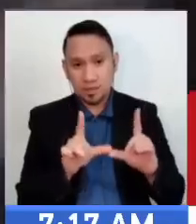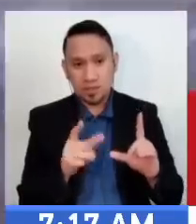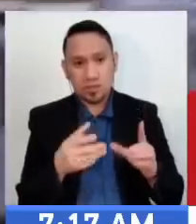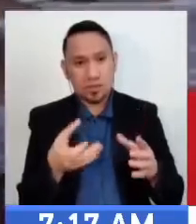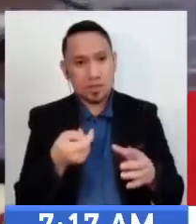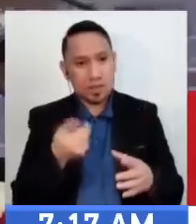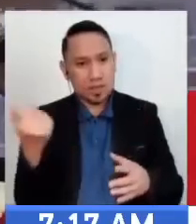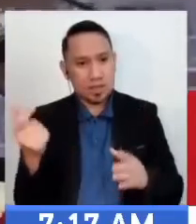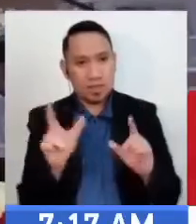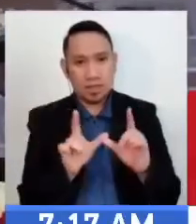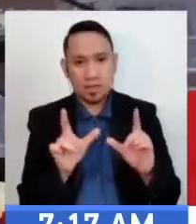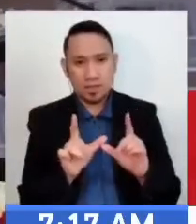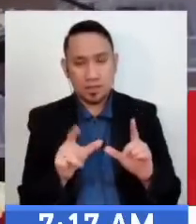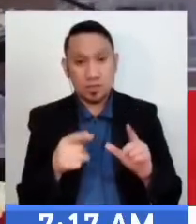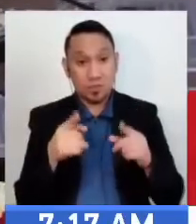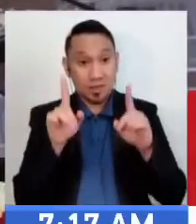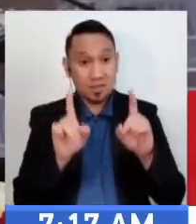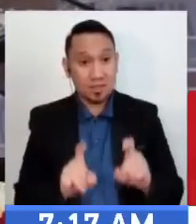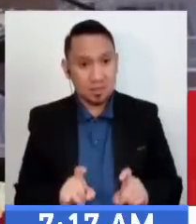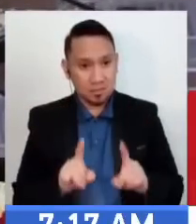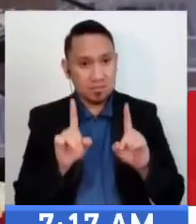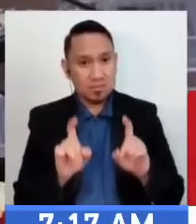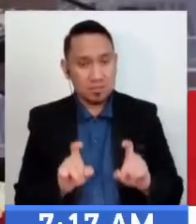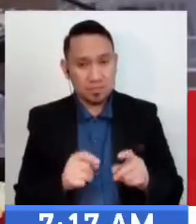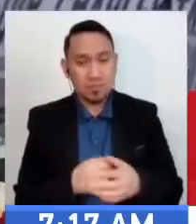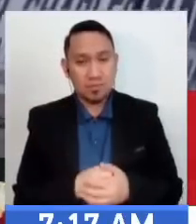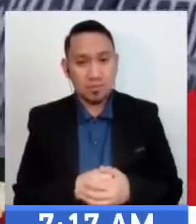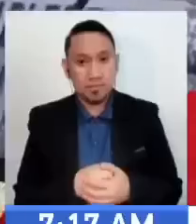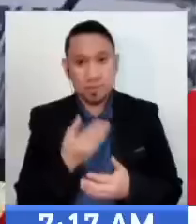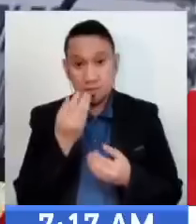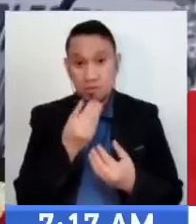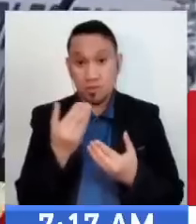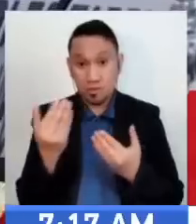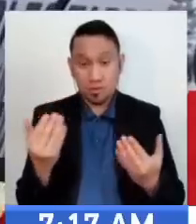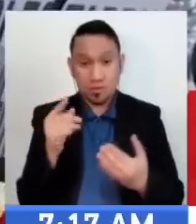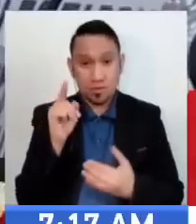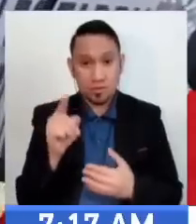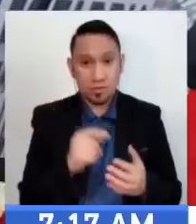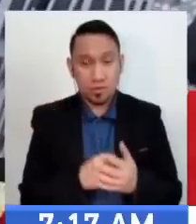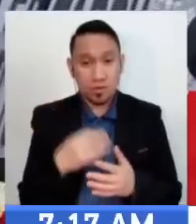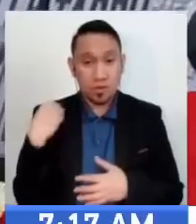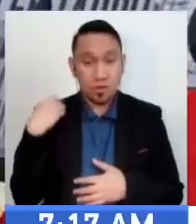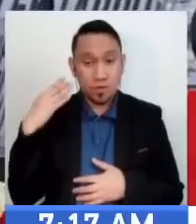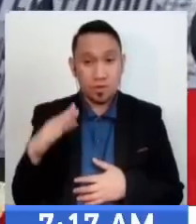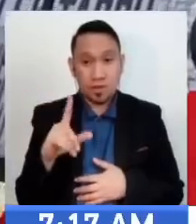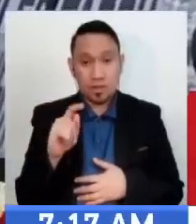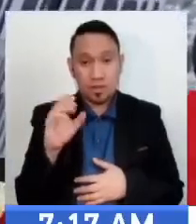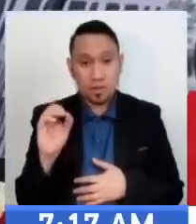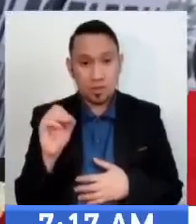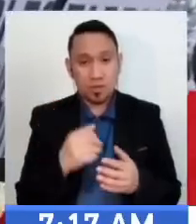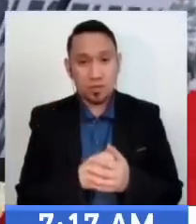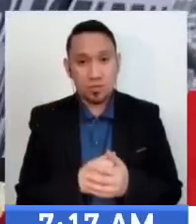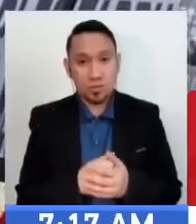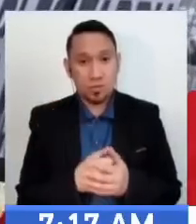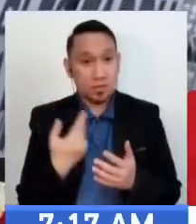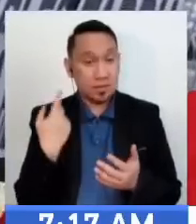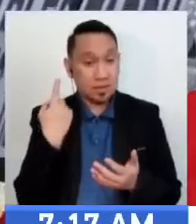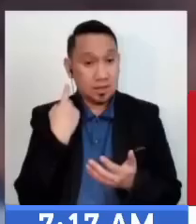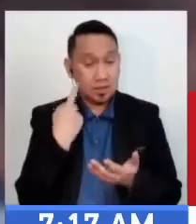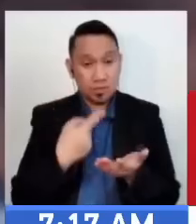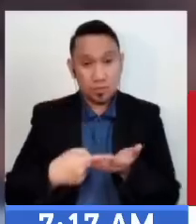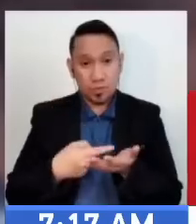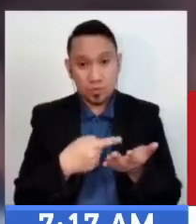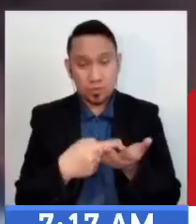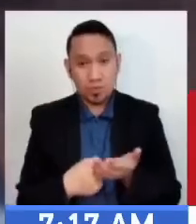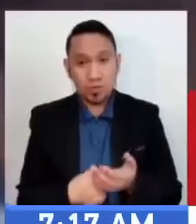exam. Binanggit ito ni Assistant Secretary Hector Villacorta, officer in charge ng LTO, sa pagdinig ng Senado tungkol sa e-governance.